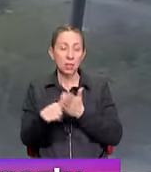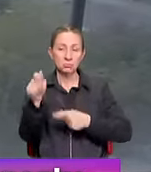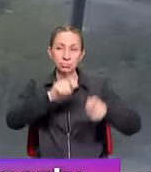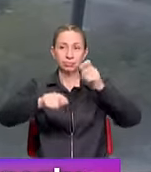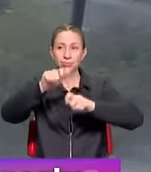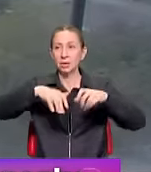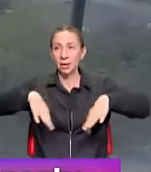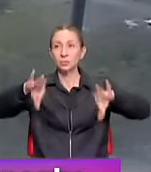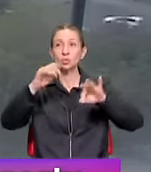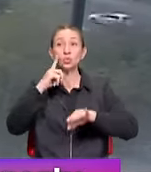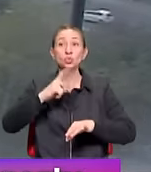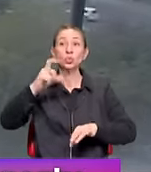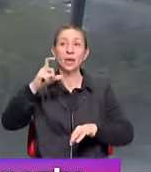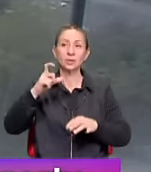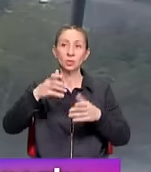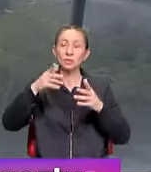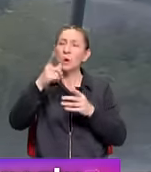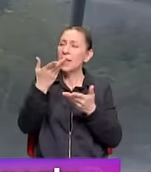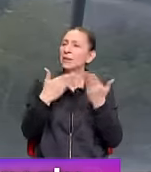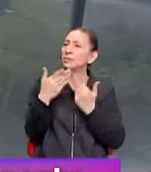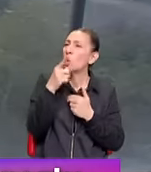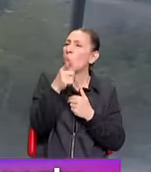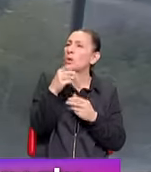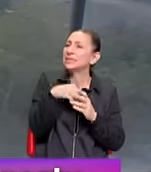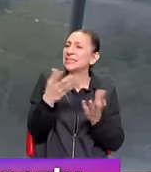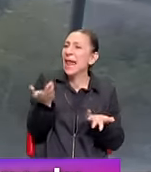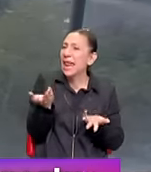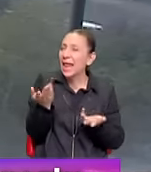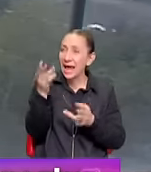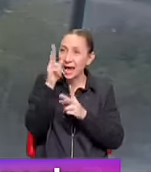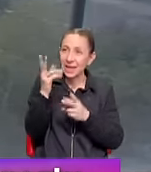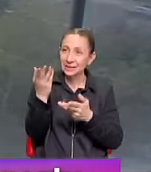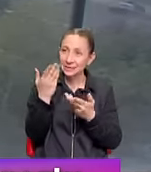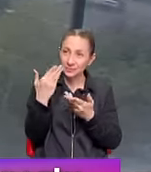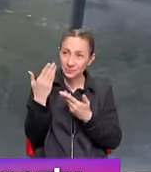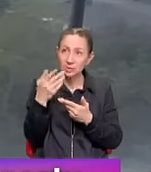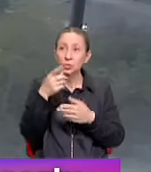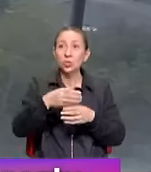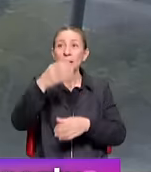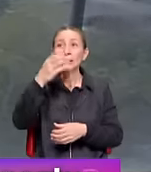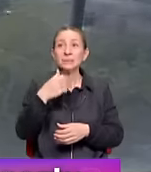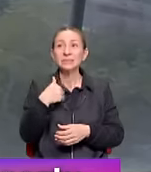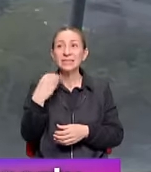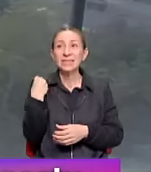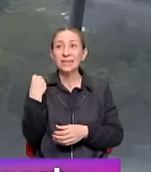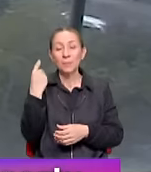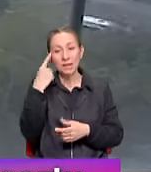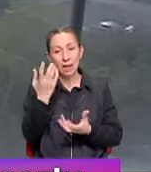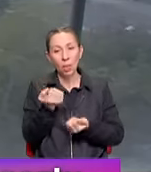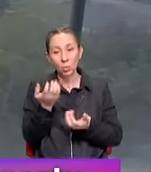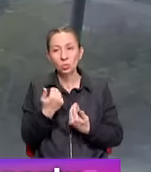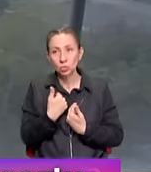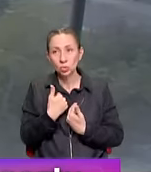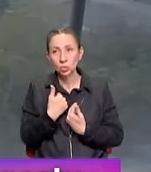bu Cumhuriyet Kulesi. Bize bu kuleyi bir anlatır mısınız? Ondan sonra hayallerinize geçelim. Kule hakkında biz yeni yeni bilgi